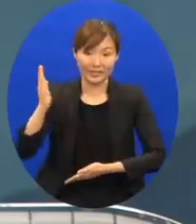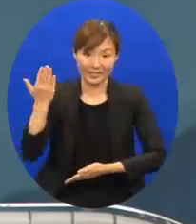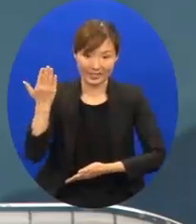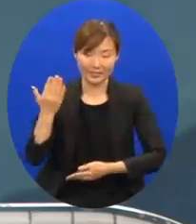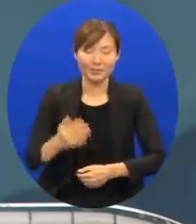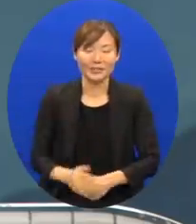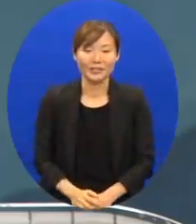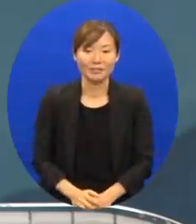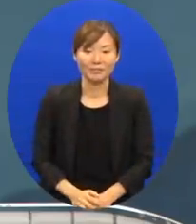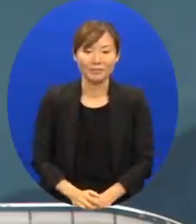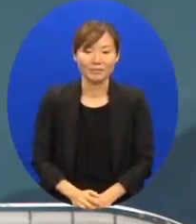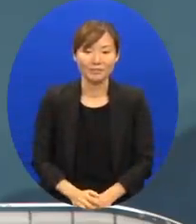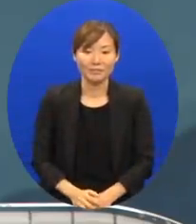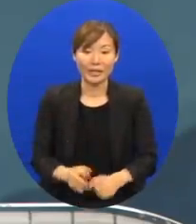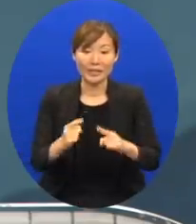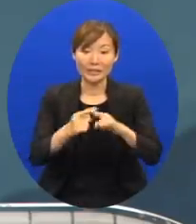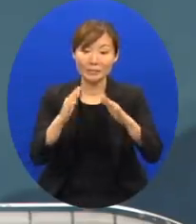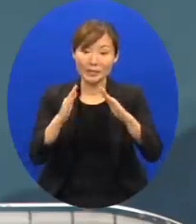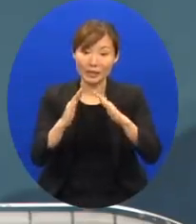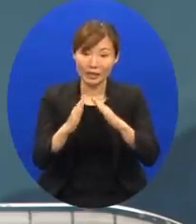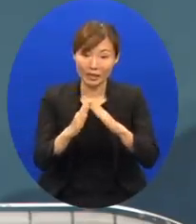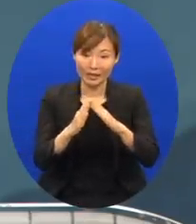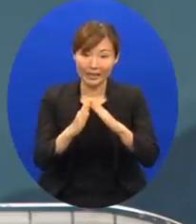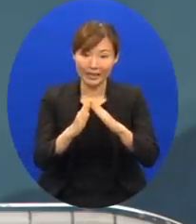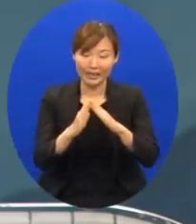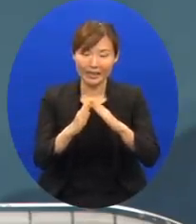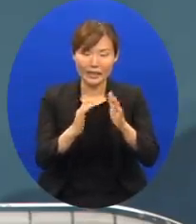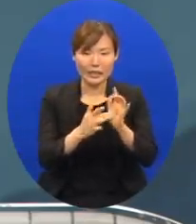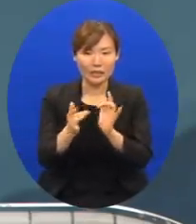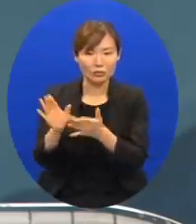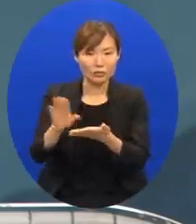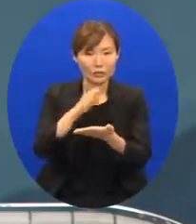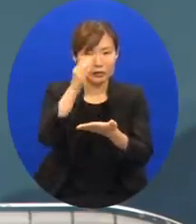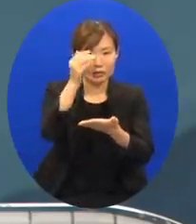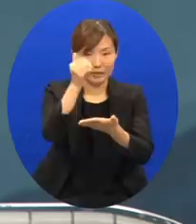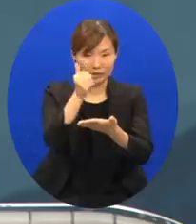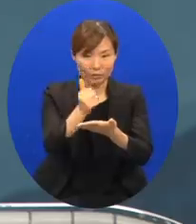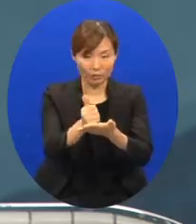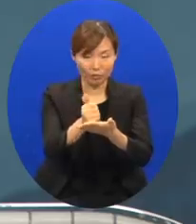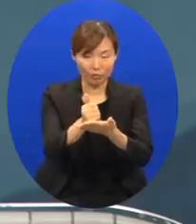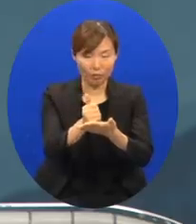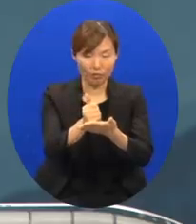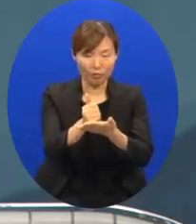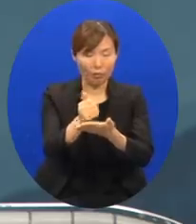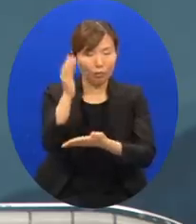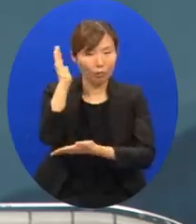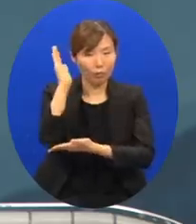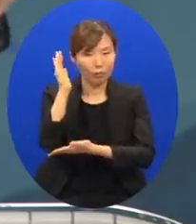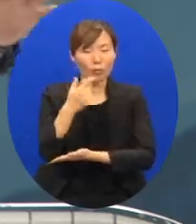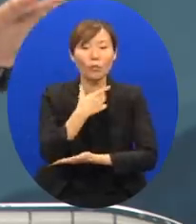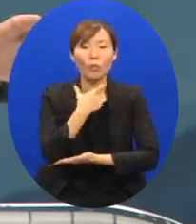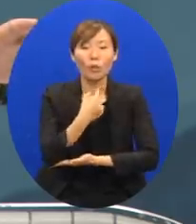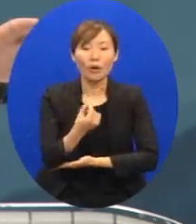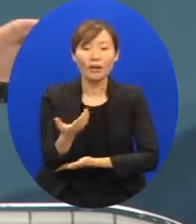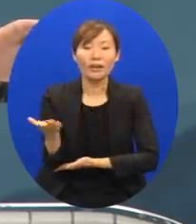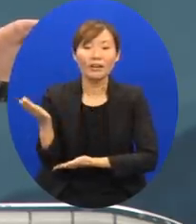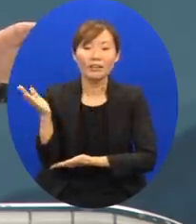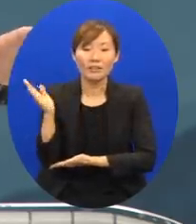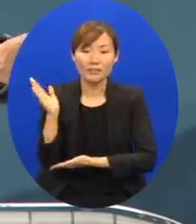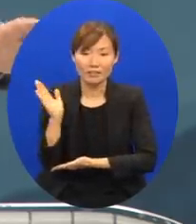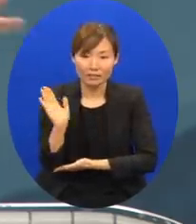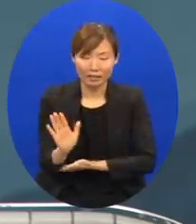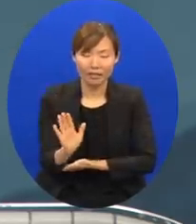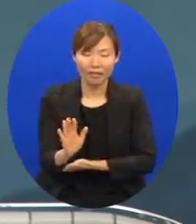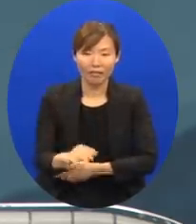그리스도만 전하려고 했는데 너무 너무 두려웠다 는 겁니다 사람들이 도무지 받아줄 것 같지 않은